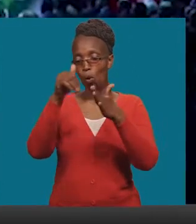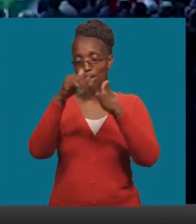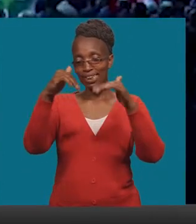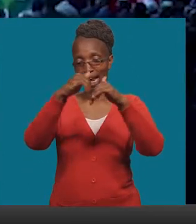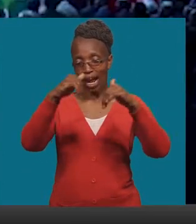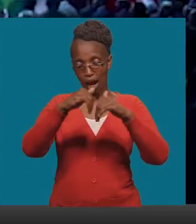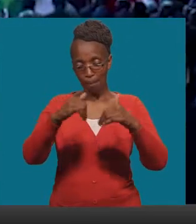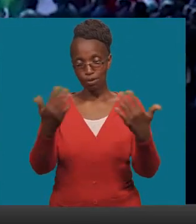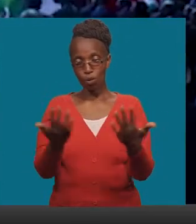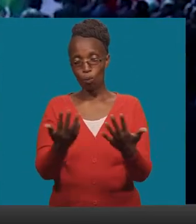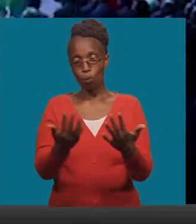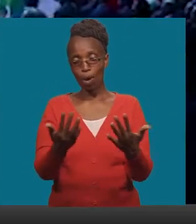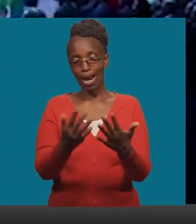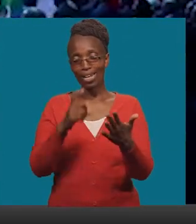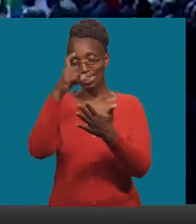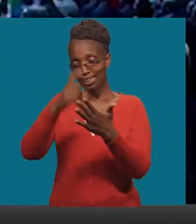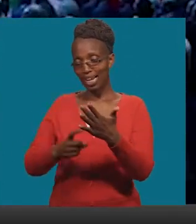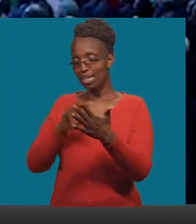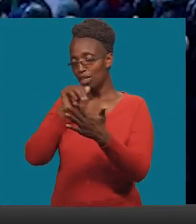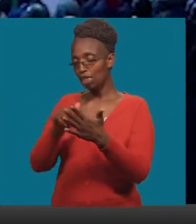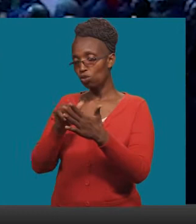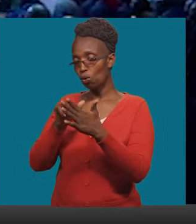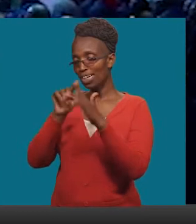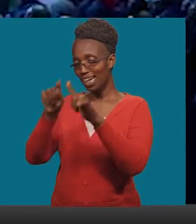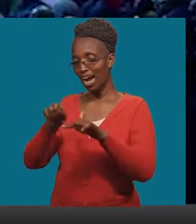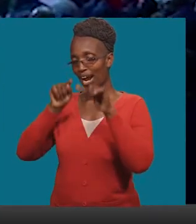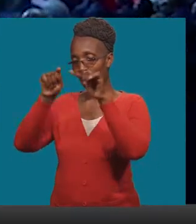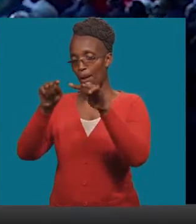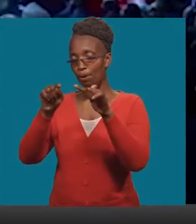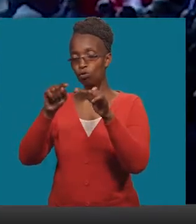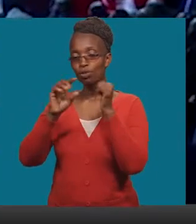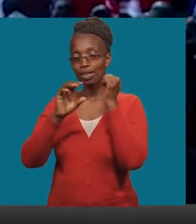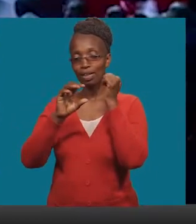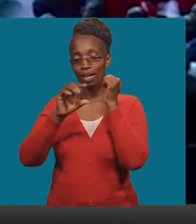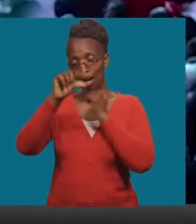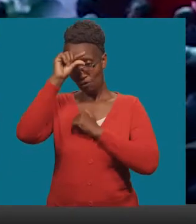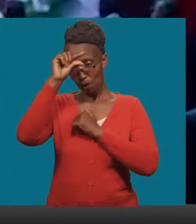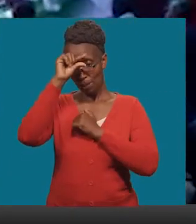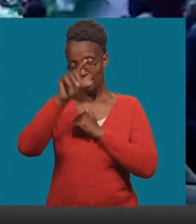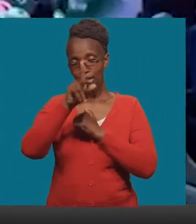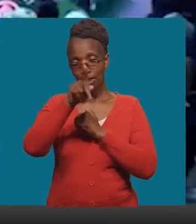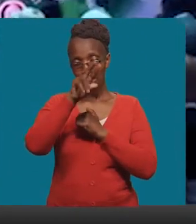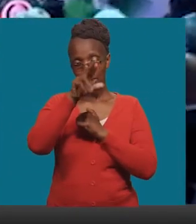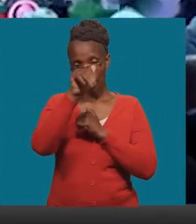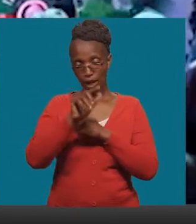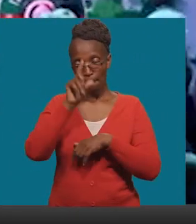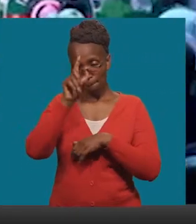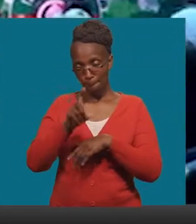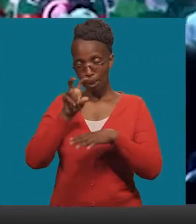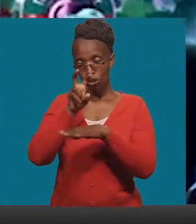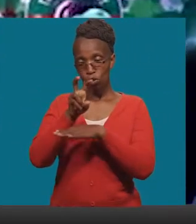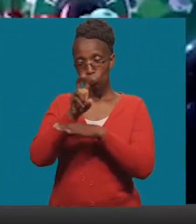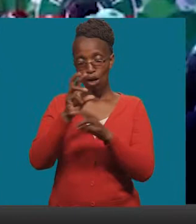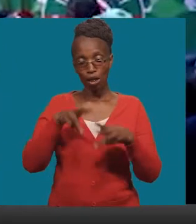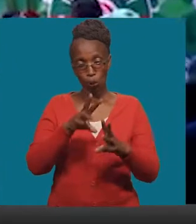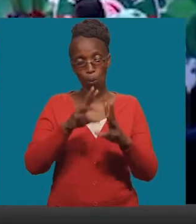KRA izibe mianya ambayo ushuru huo unakosa kuifikia serikali. Rais akiongeza kuwa KRA